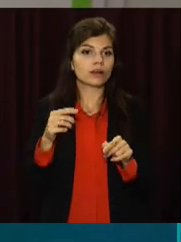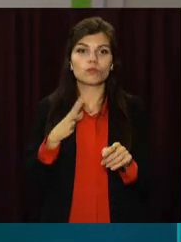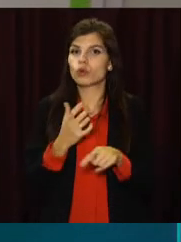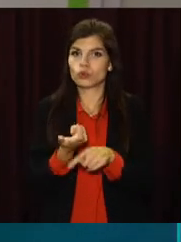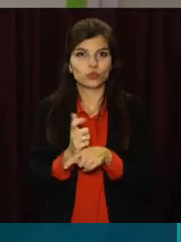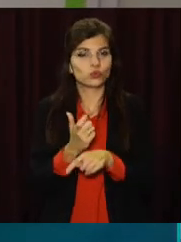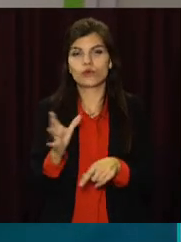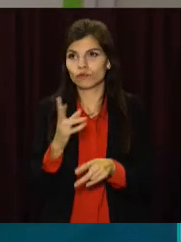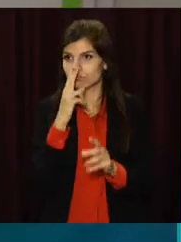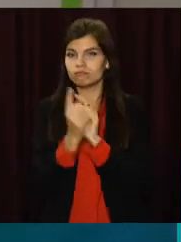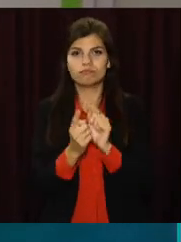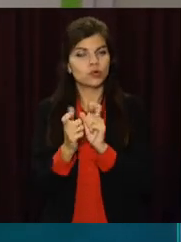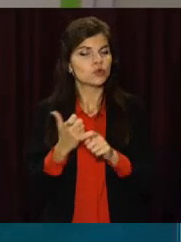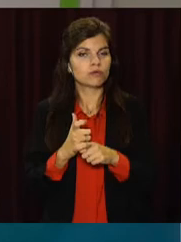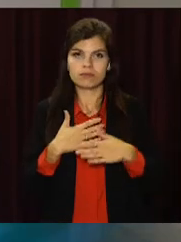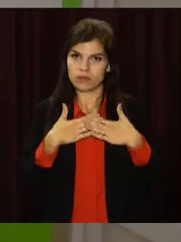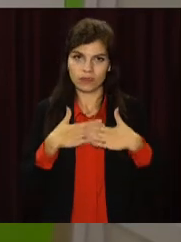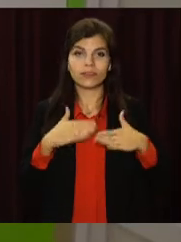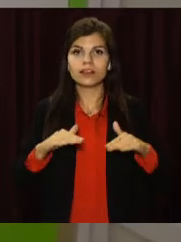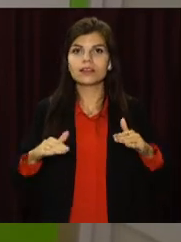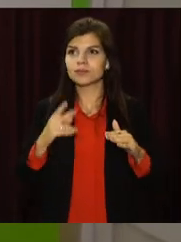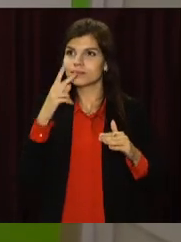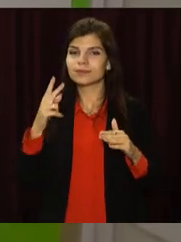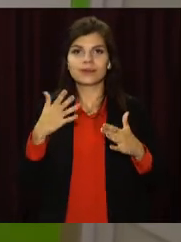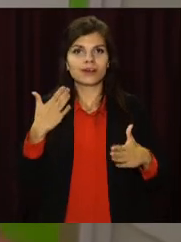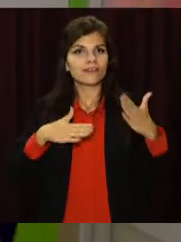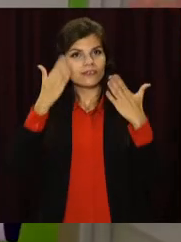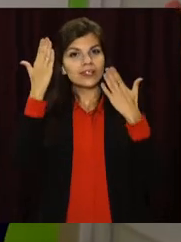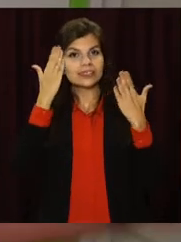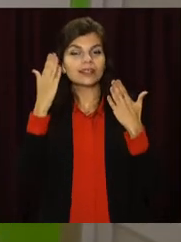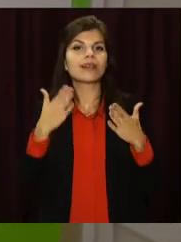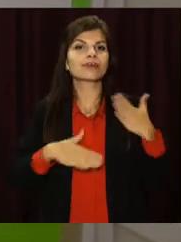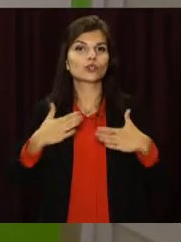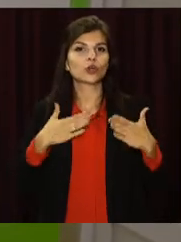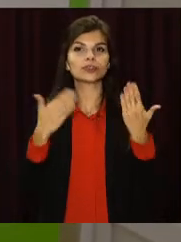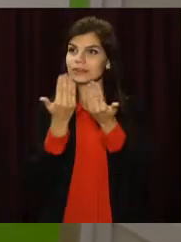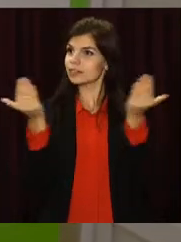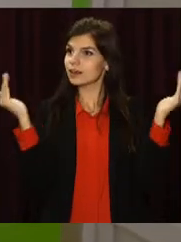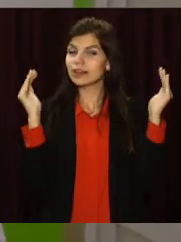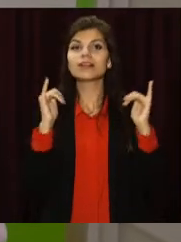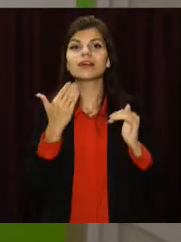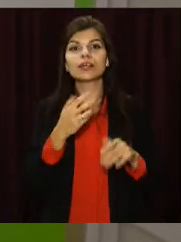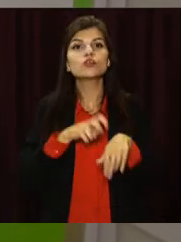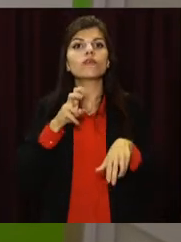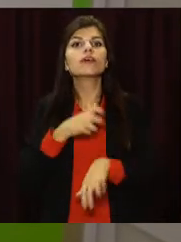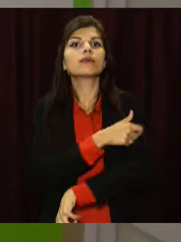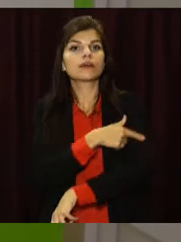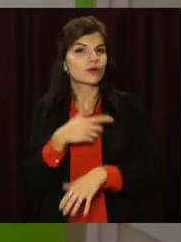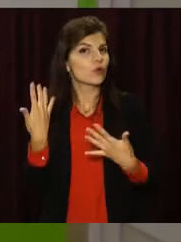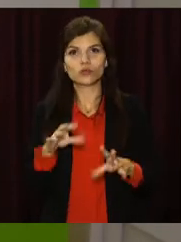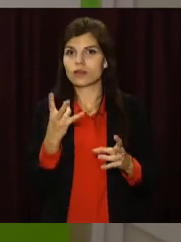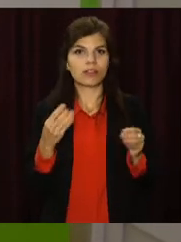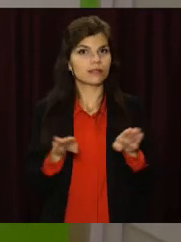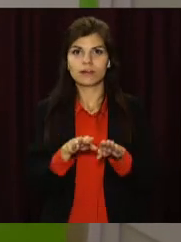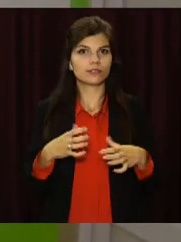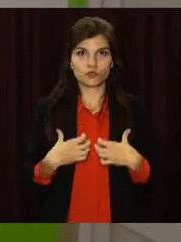дуже всіх радують. По-перше, діти дуже веселі, вони радіють нашим стінам, і для них слово «лікарня» вже не є чимось